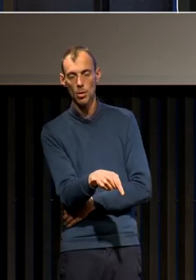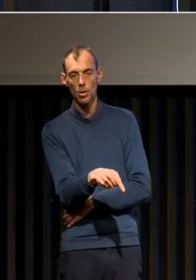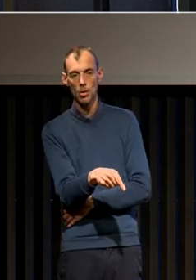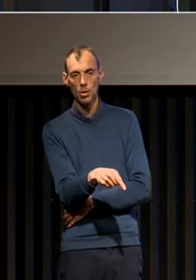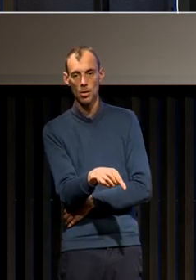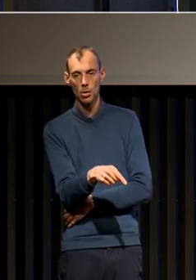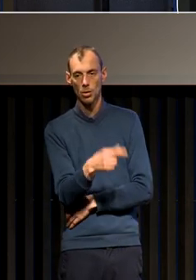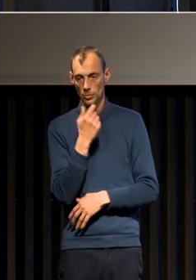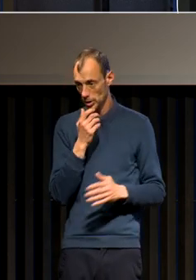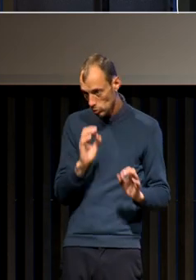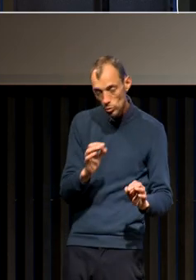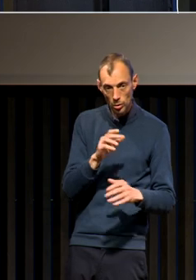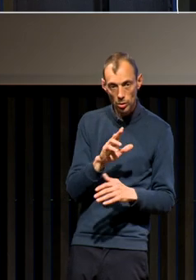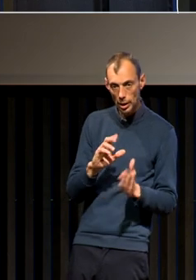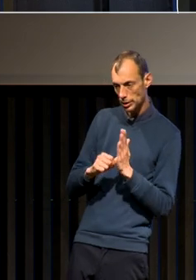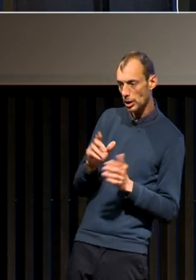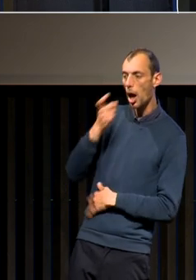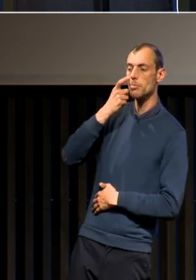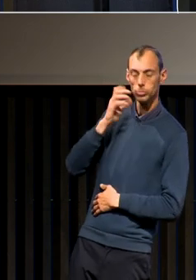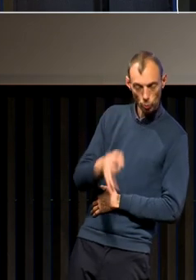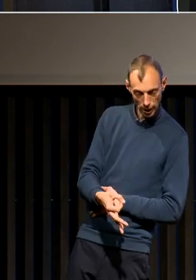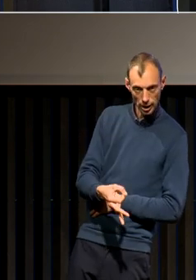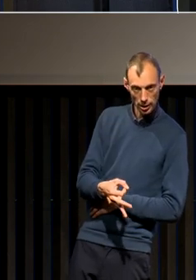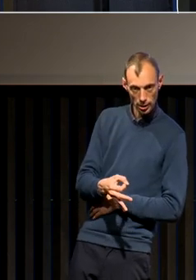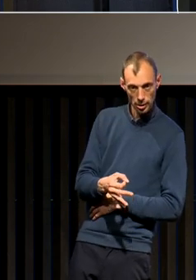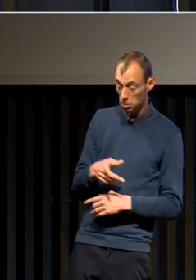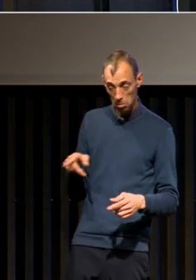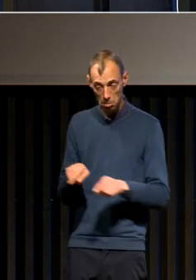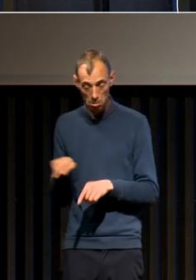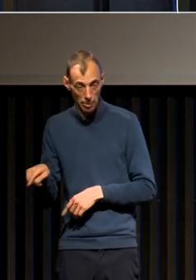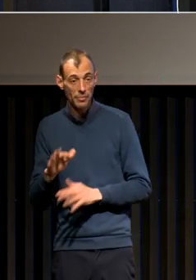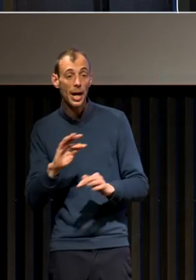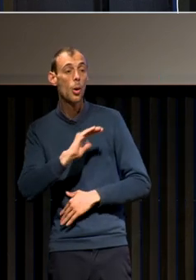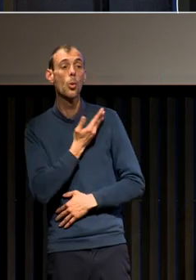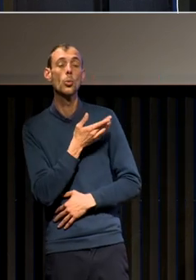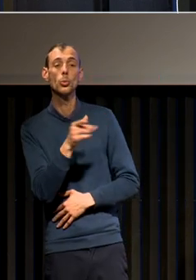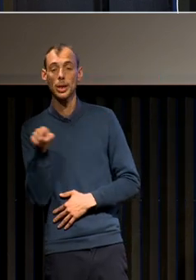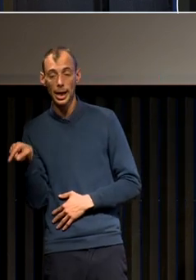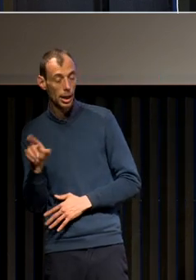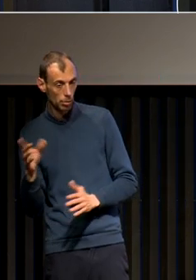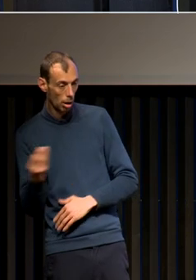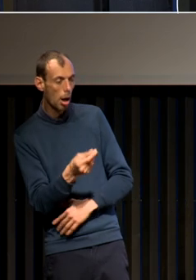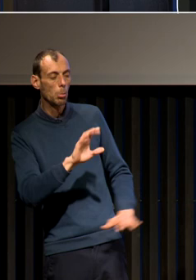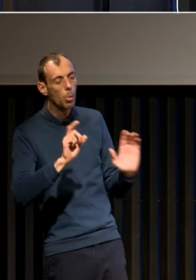Donc on est bien d'accord, c'est au moment du don. Donc il ne faut pas parler de lever de l'anonymat.